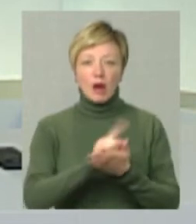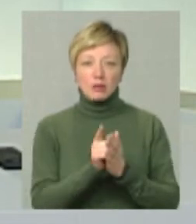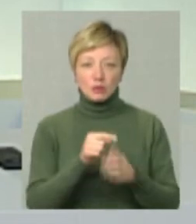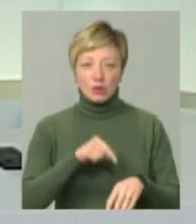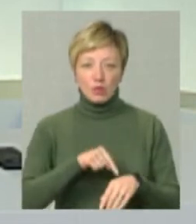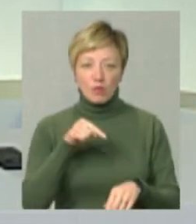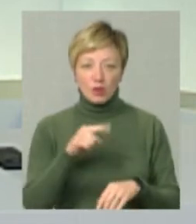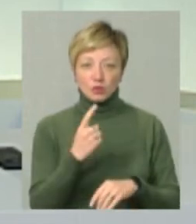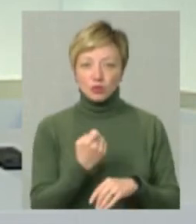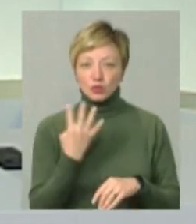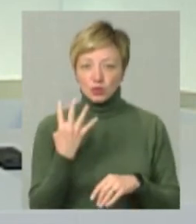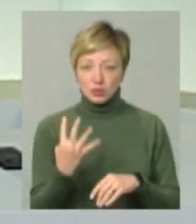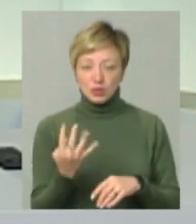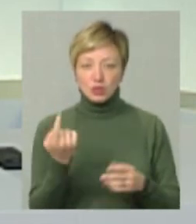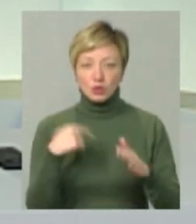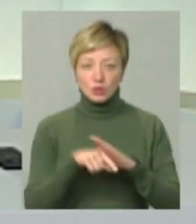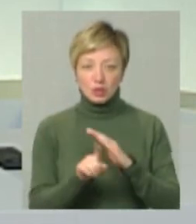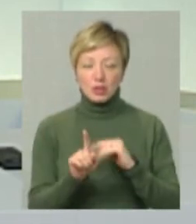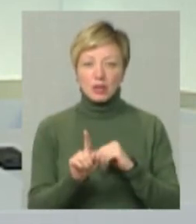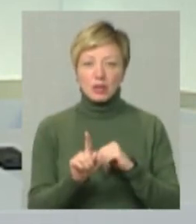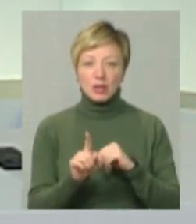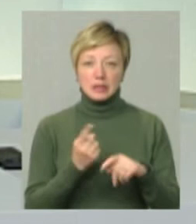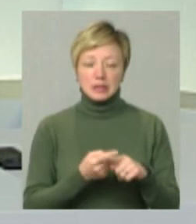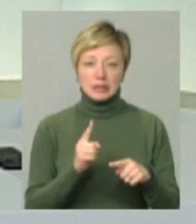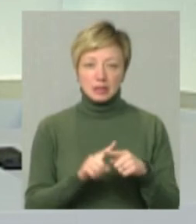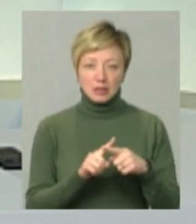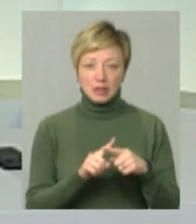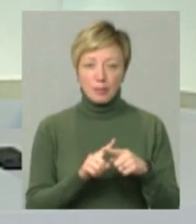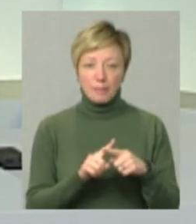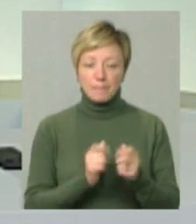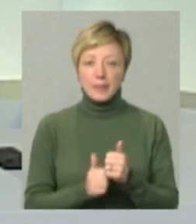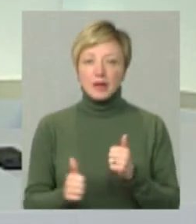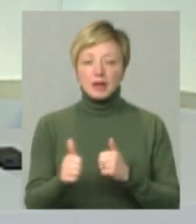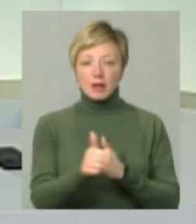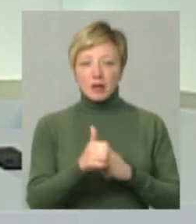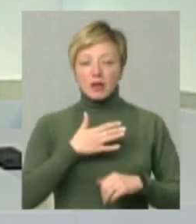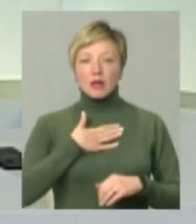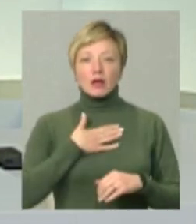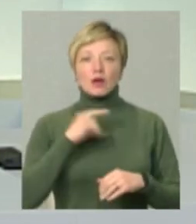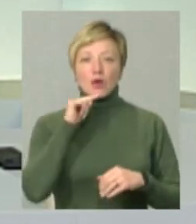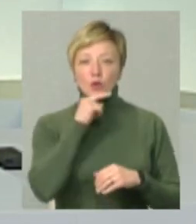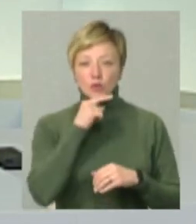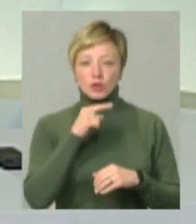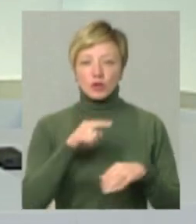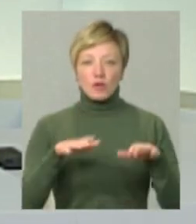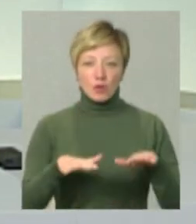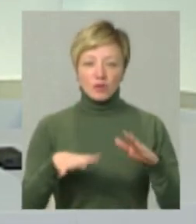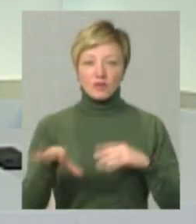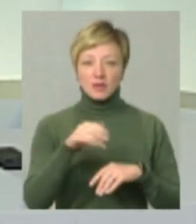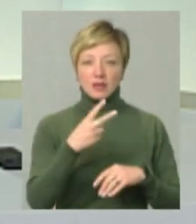екстреного реагування 104, оскільки це передова нашого економічного фронту.